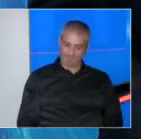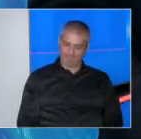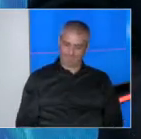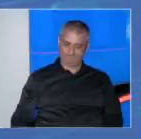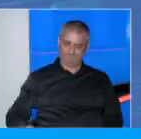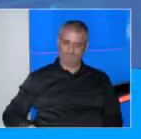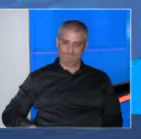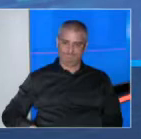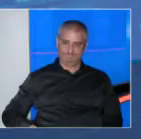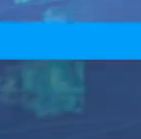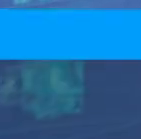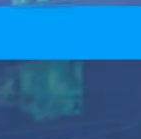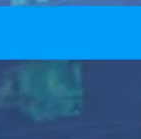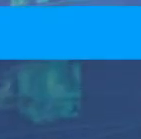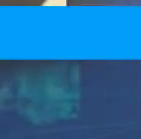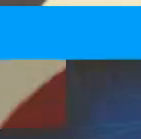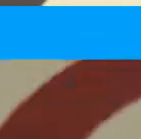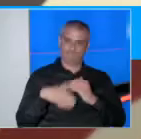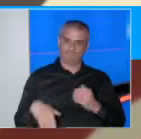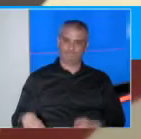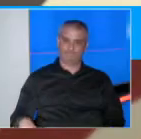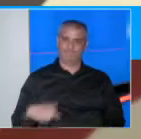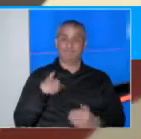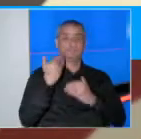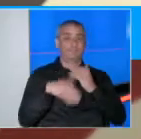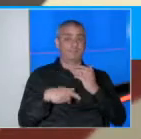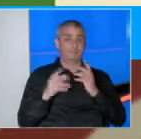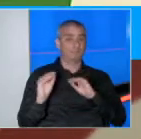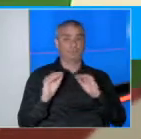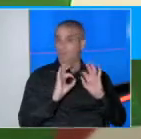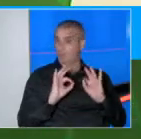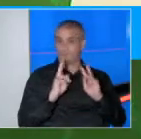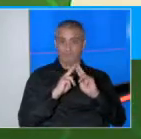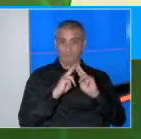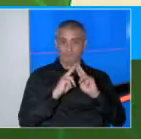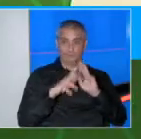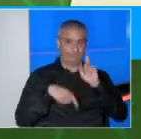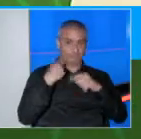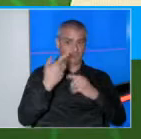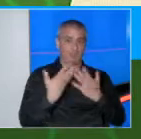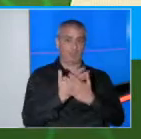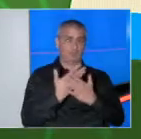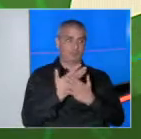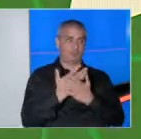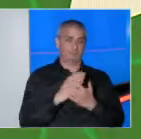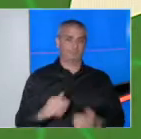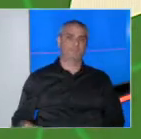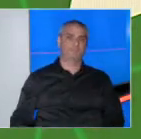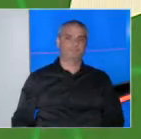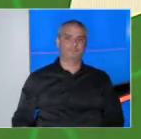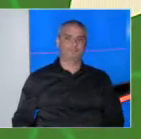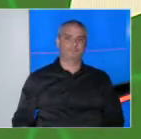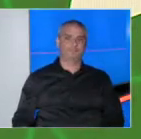שהערכת. זהו, אנחנו מסיימים את החלק הזה של הערב שלנו, לא הולכים לשום מקום, נפגשים מעבר השני של כותרות מהדורת החדשות. הנה.